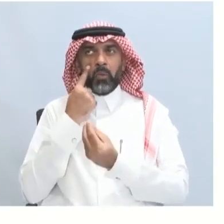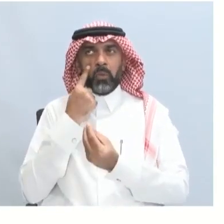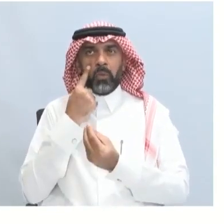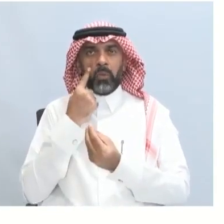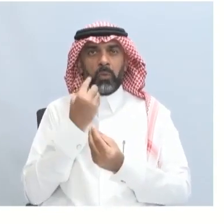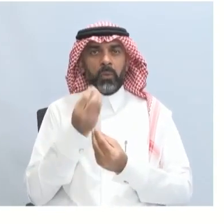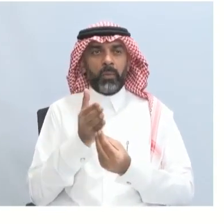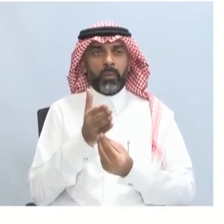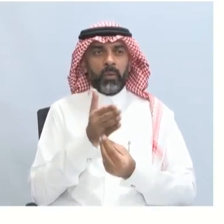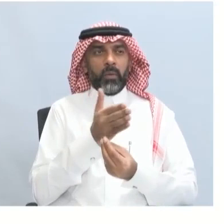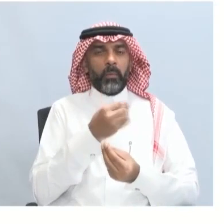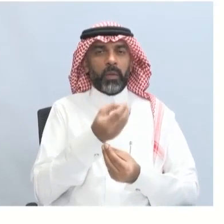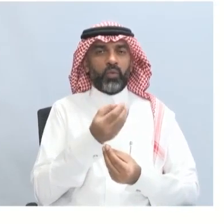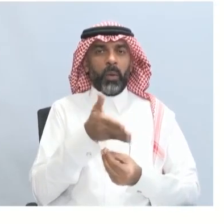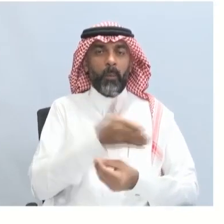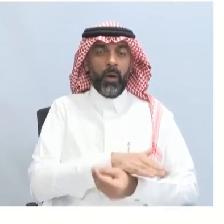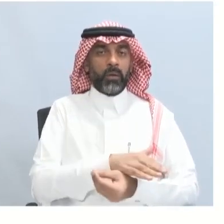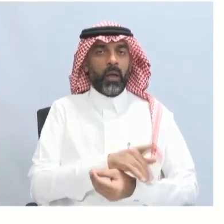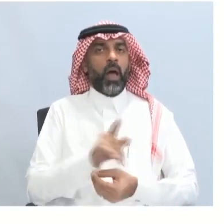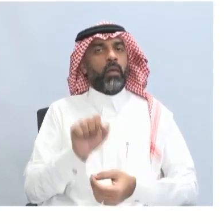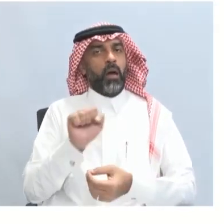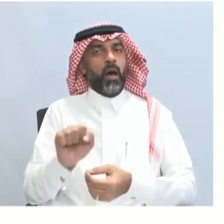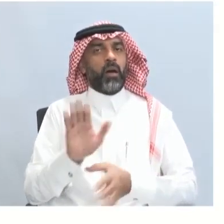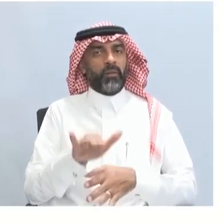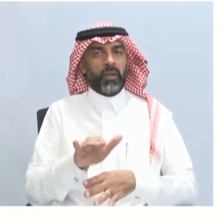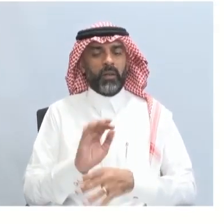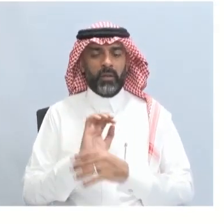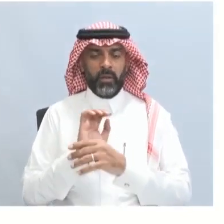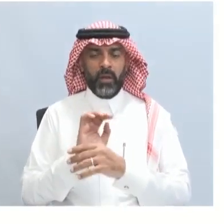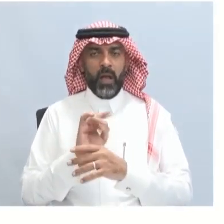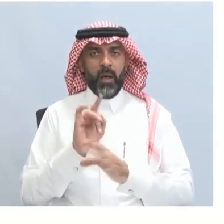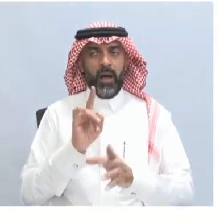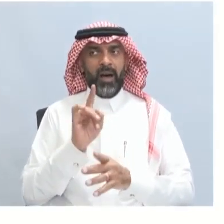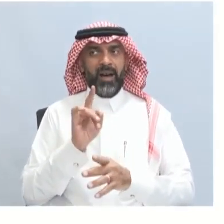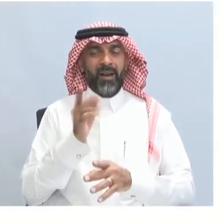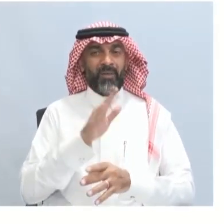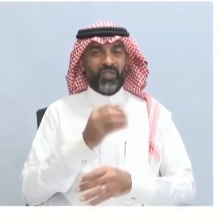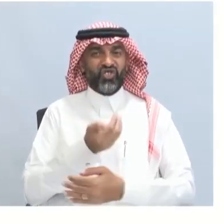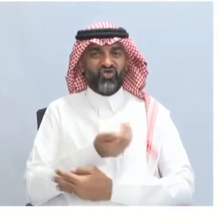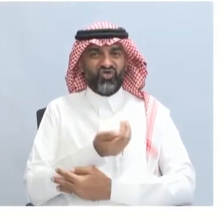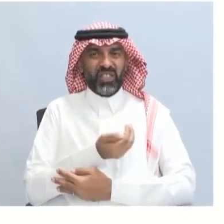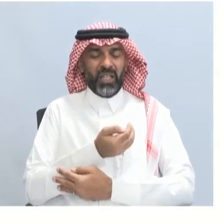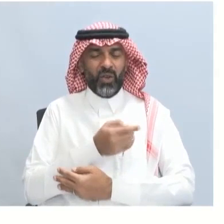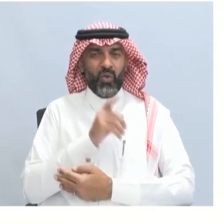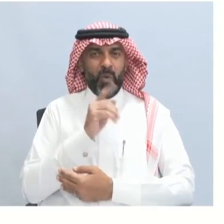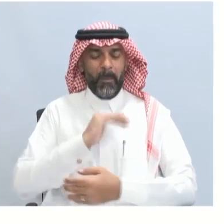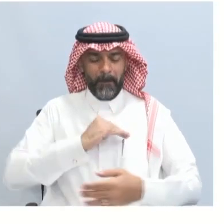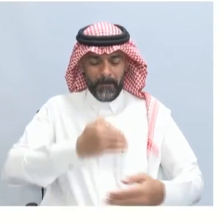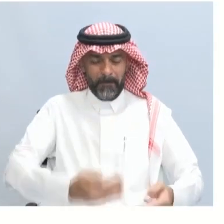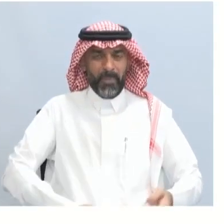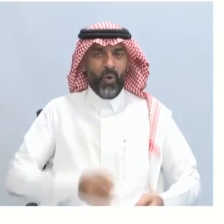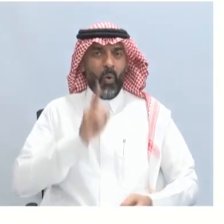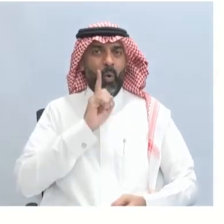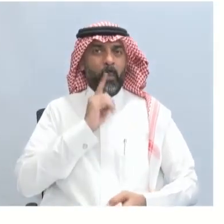ذلك فان الجنين الذي يموت في بطن امه الجنين الذي يموت في بطن امه او الذي يموت